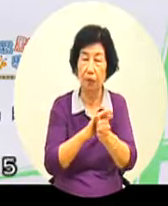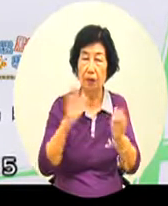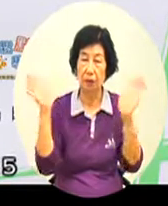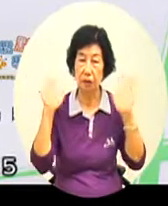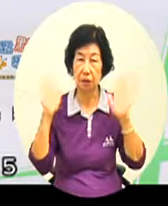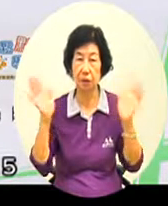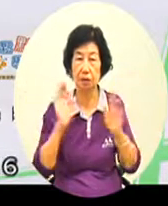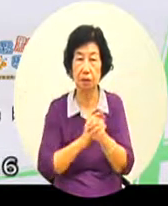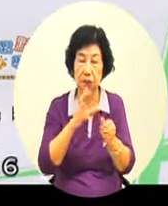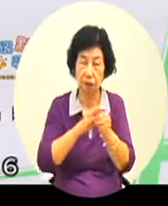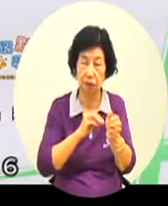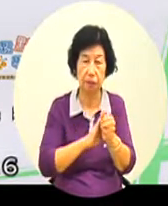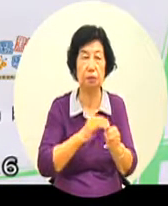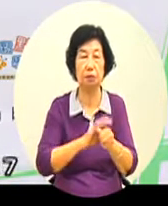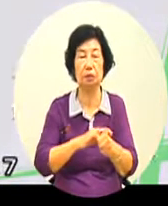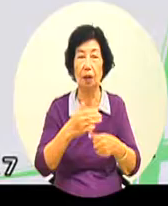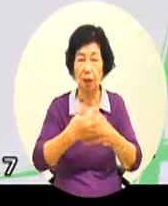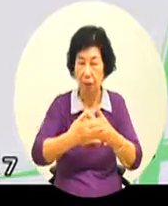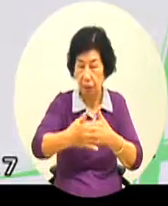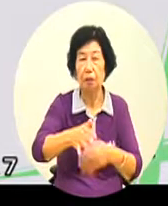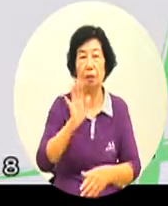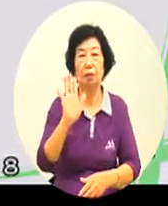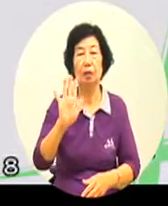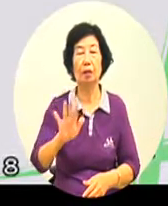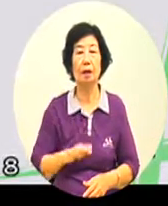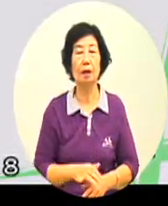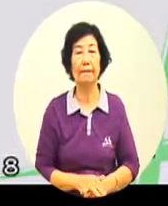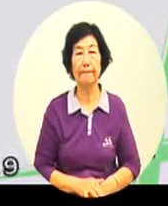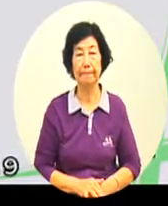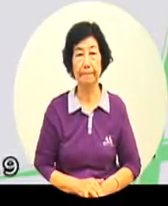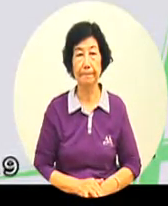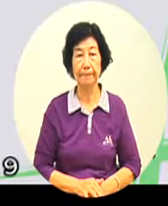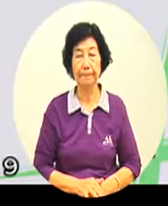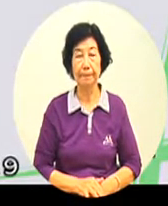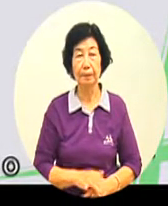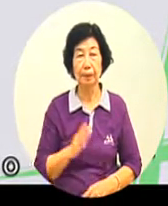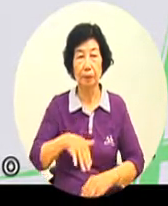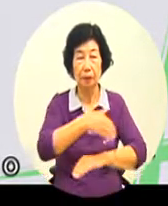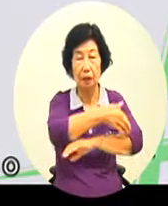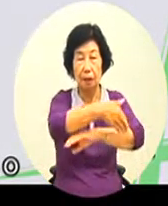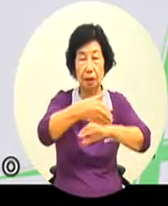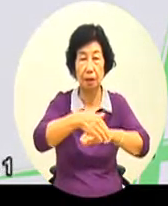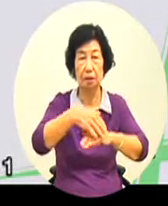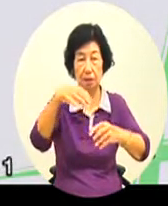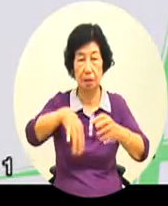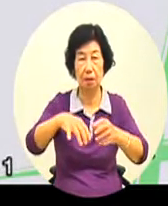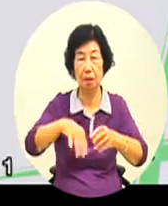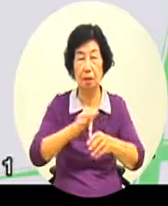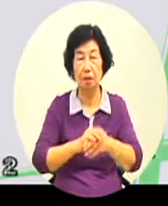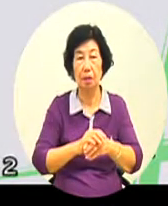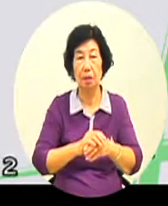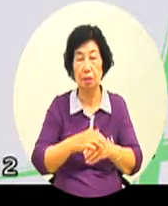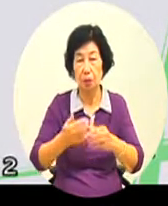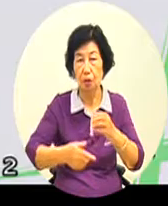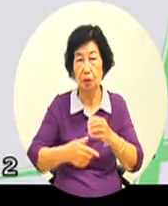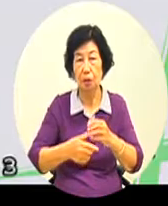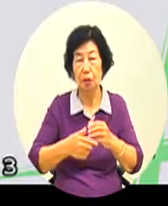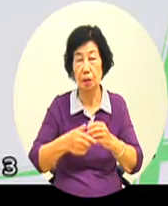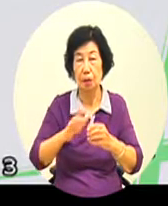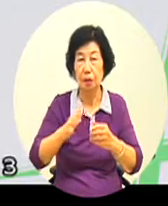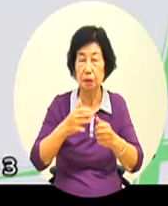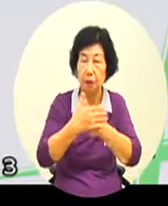的一个管道哈。再来，我们在乡村地区同样的逐渐式微的文化保存工